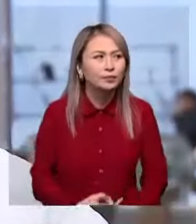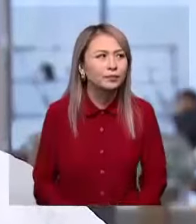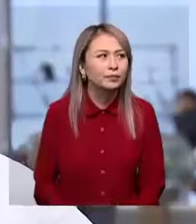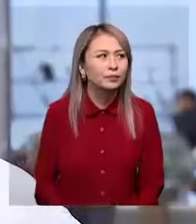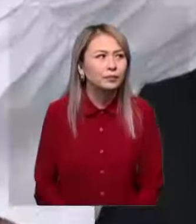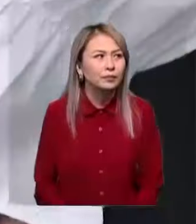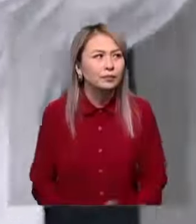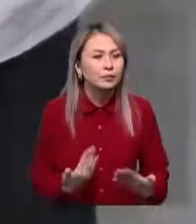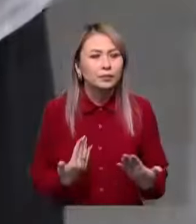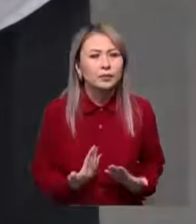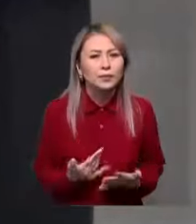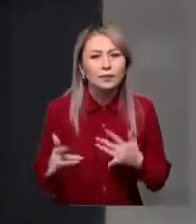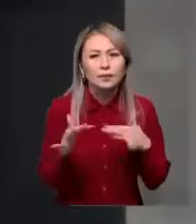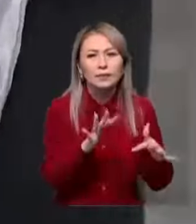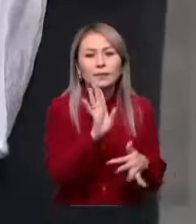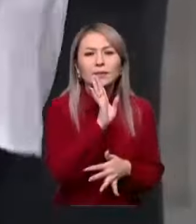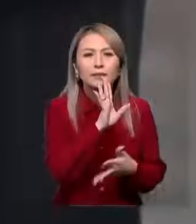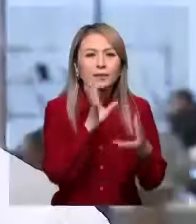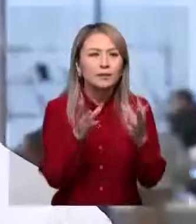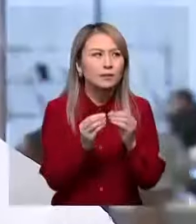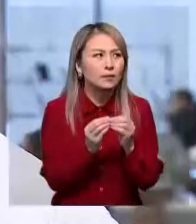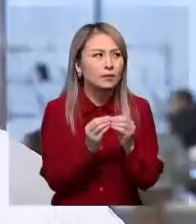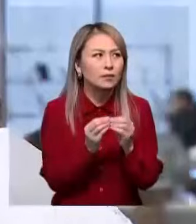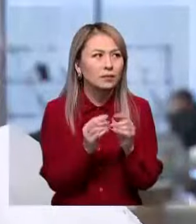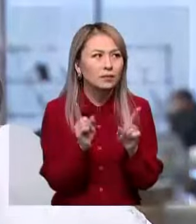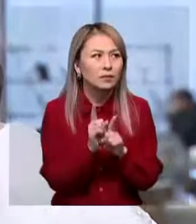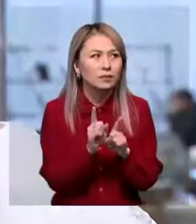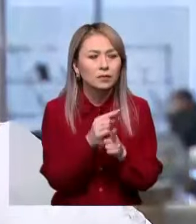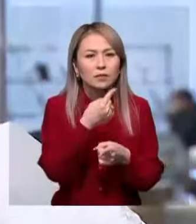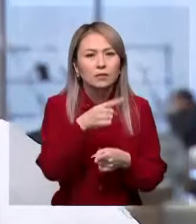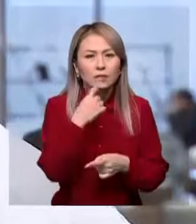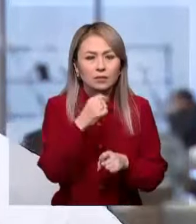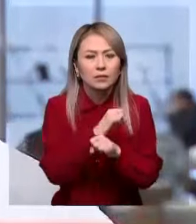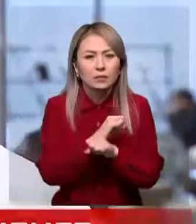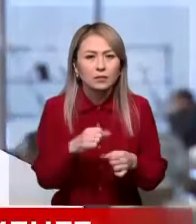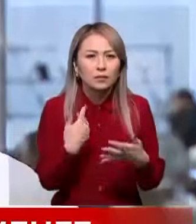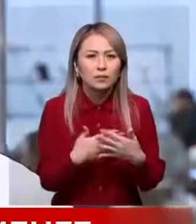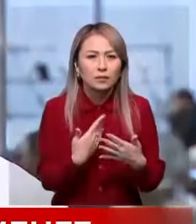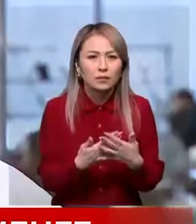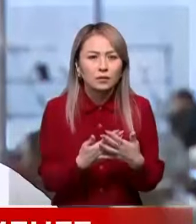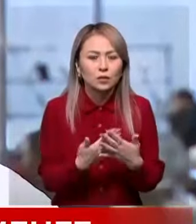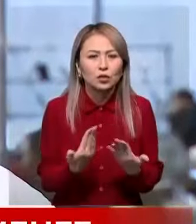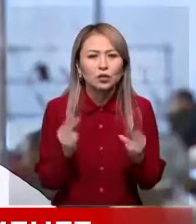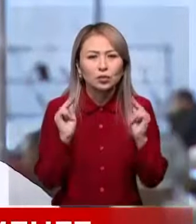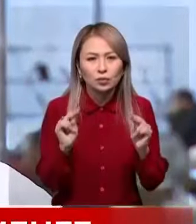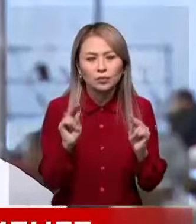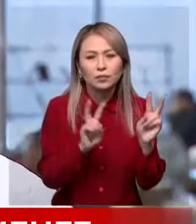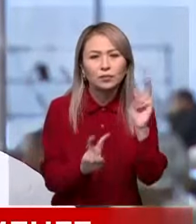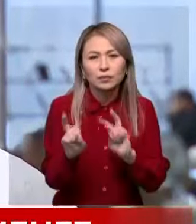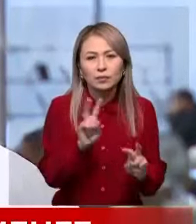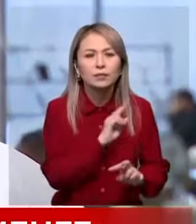түскен қыздың әрекеті ғой, оны жағымсыз кейіпкер деп атауға да болмайтын шығар. Өйткені шындыққа қол жеткізу